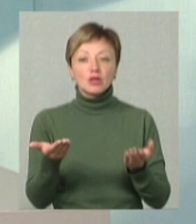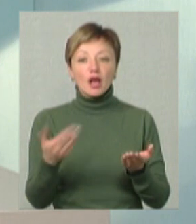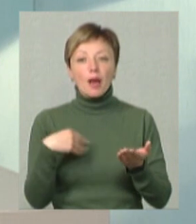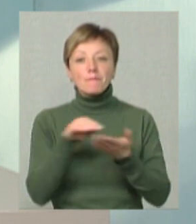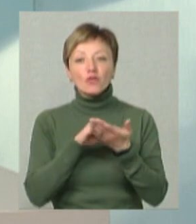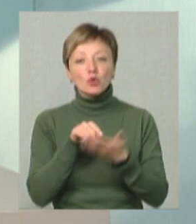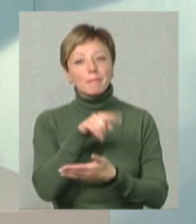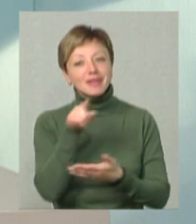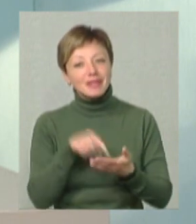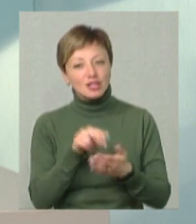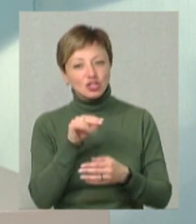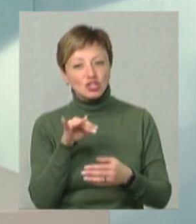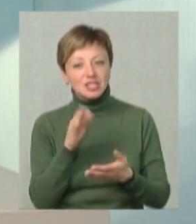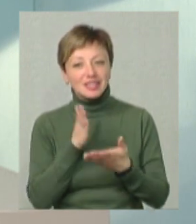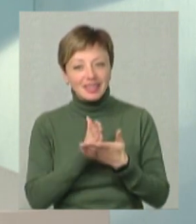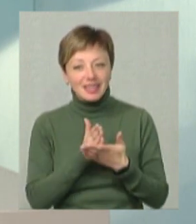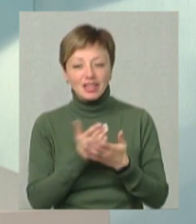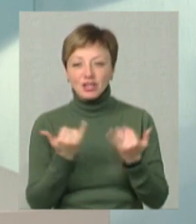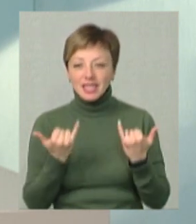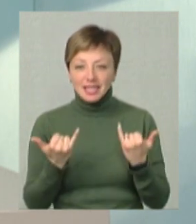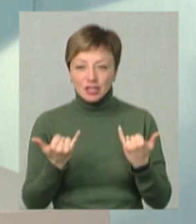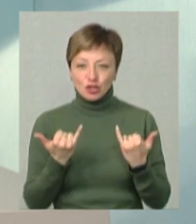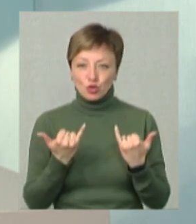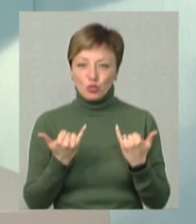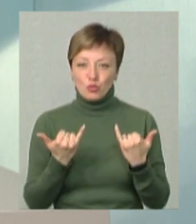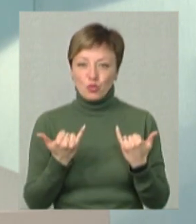повторю запитання, чи є в тому нинішньому,